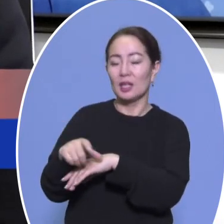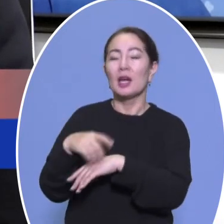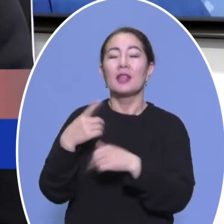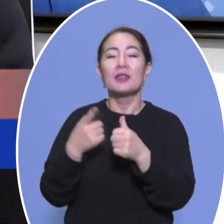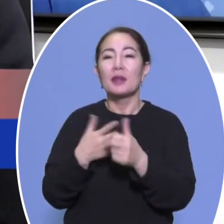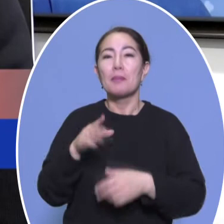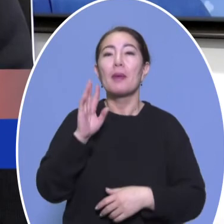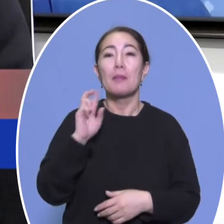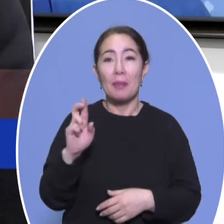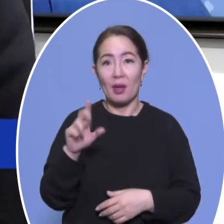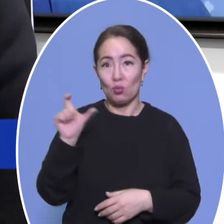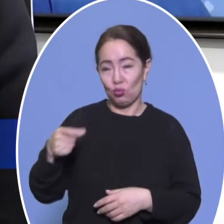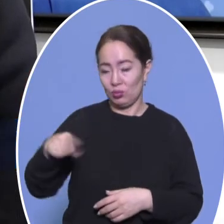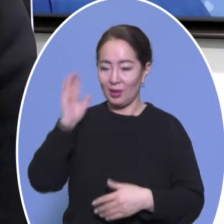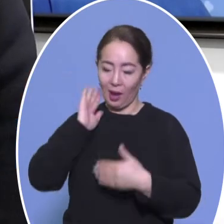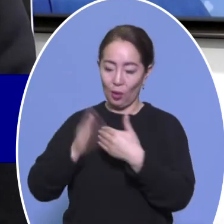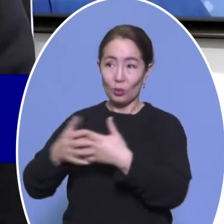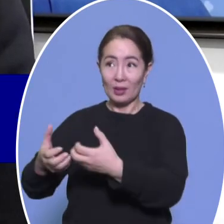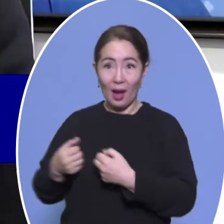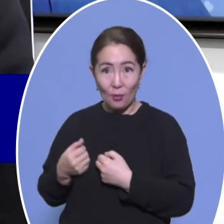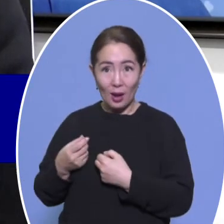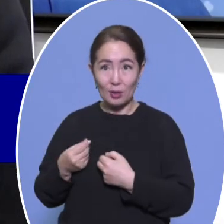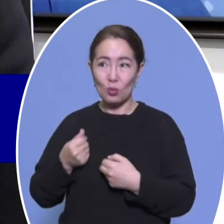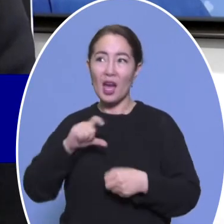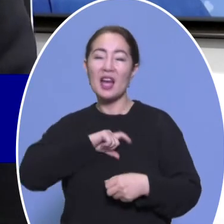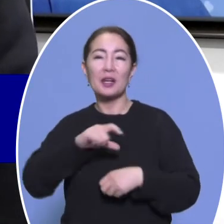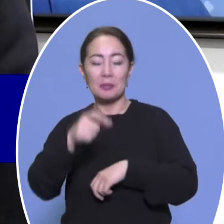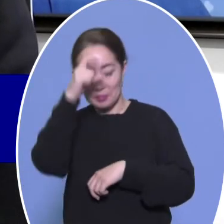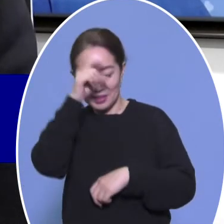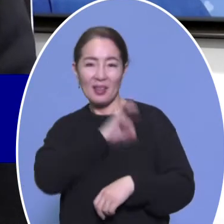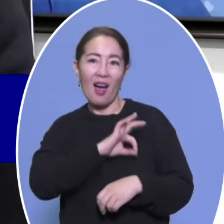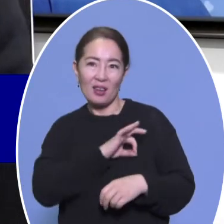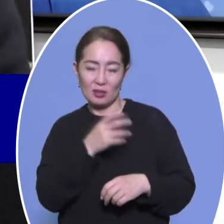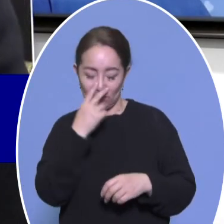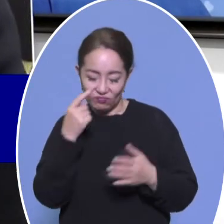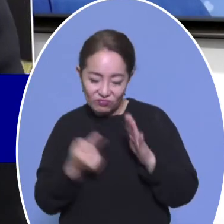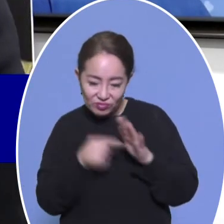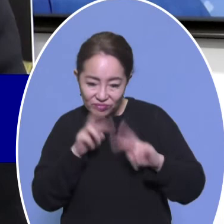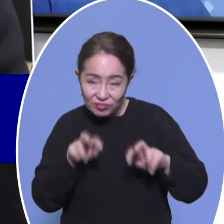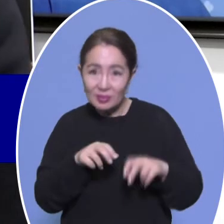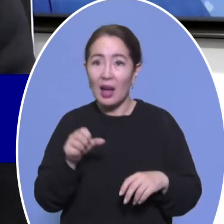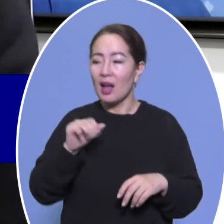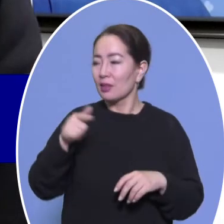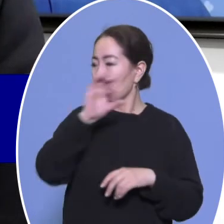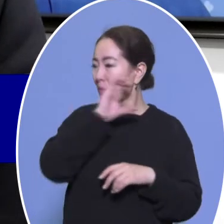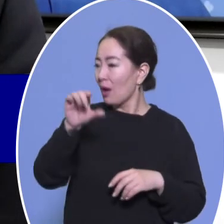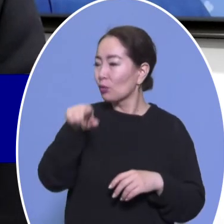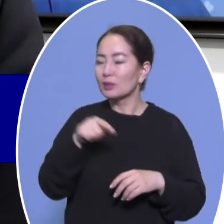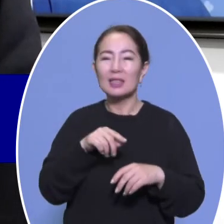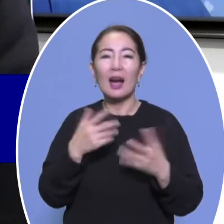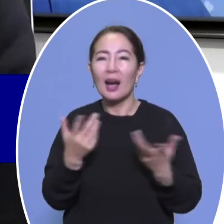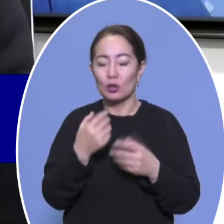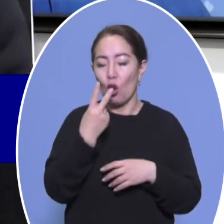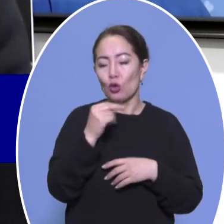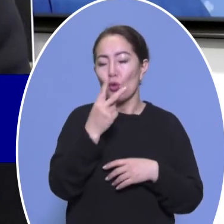Б бусдаас ахуул авсан эрх мэдэл албан тушаалын байдал оруулаа ашигласан гэх үндэслээр шалгаж байна. За, авилгалтай тэмцээний мөрдөчд